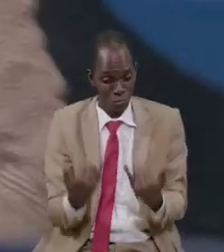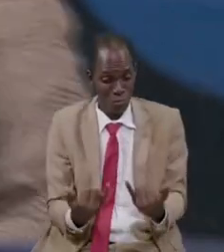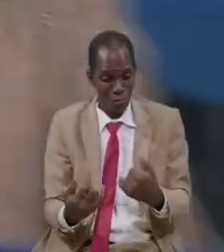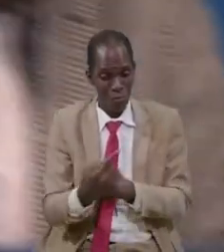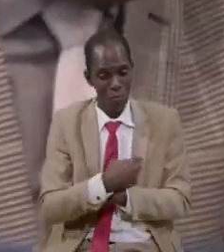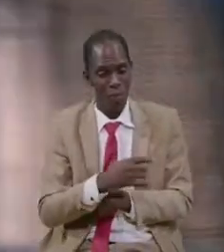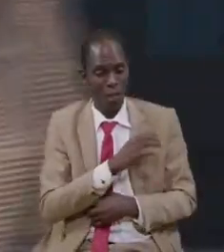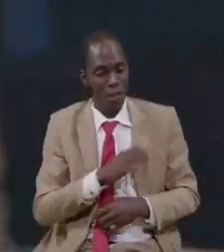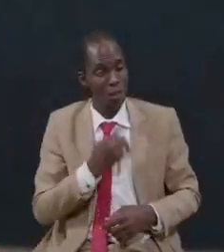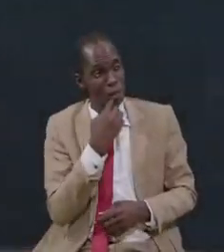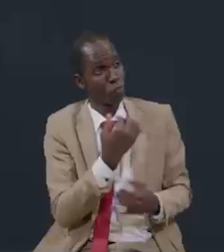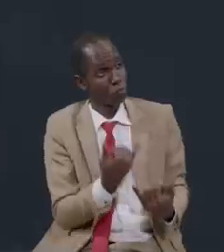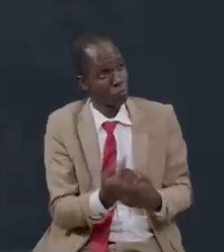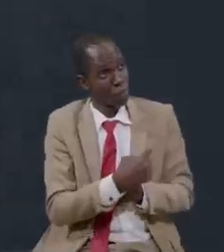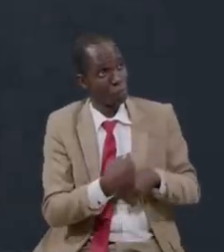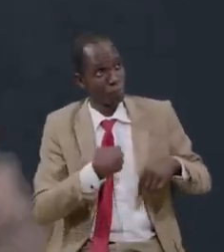Je dois demeurer.